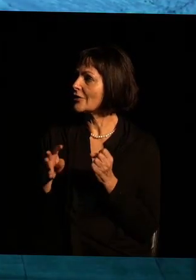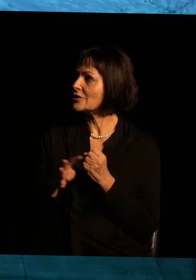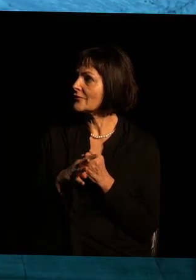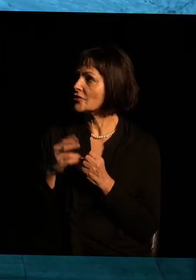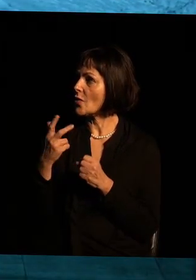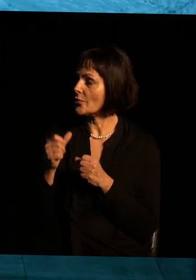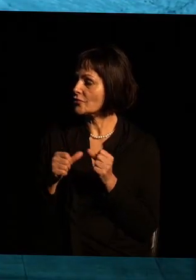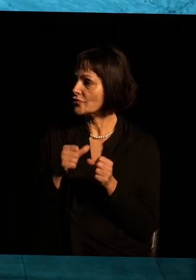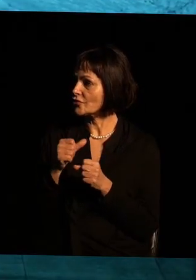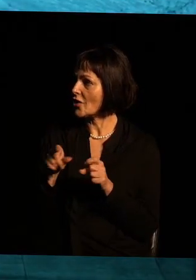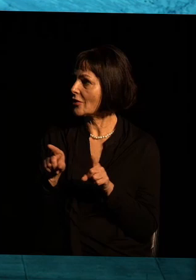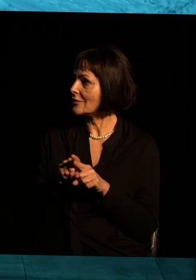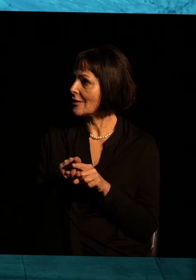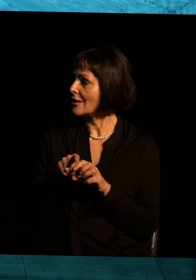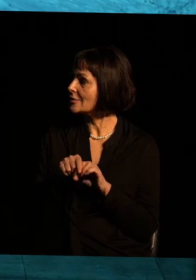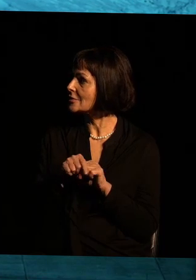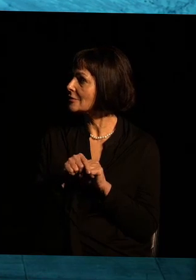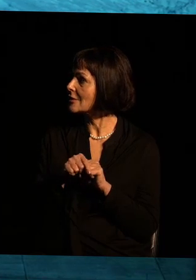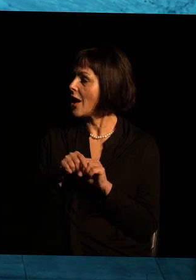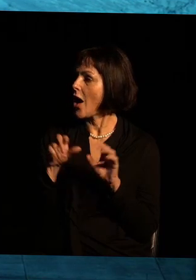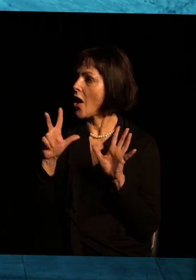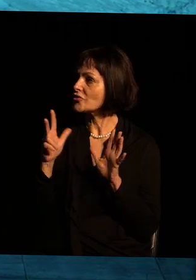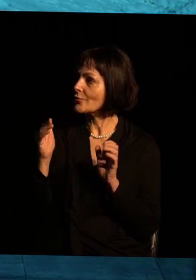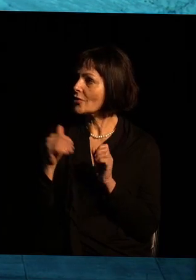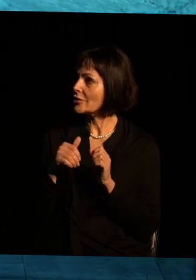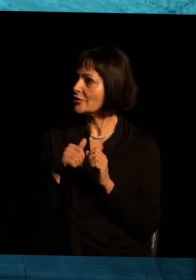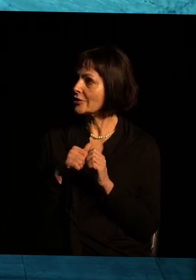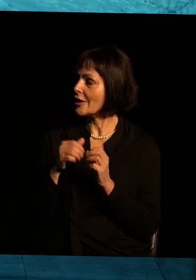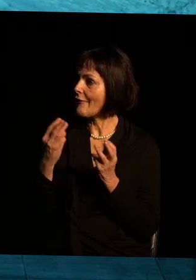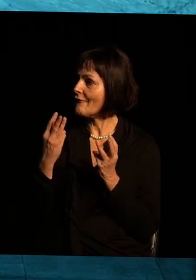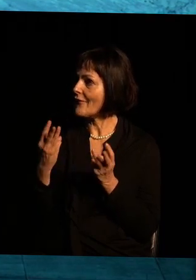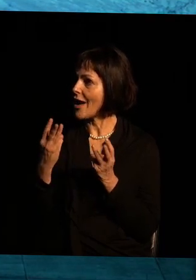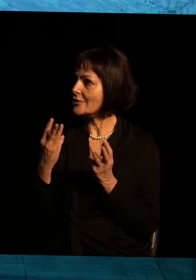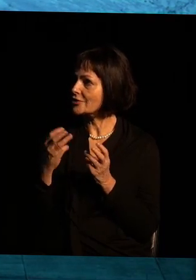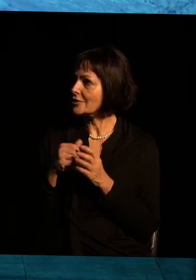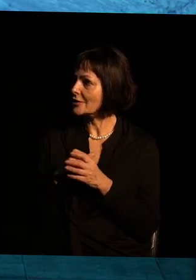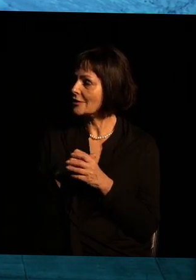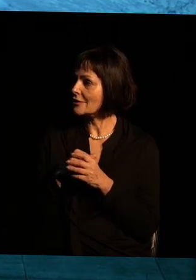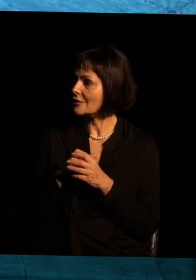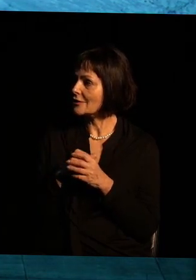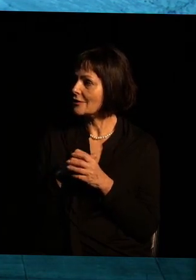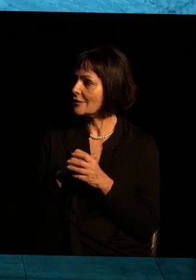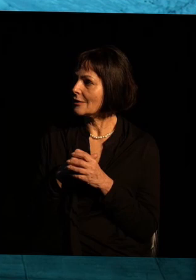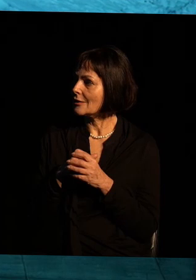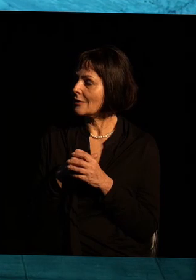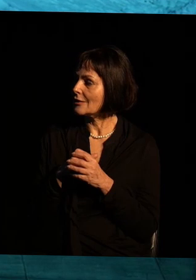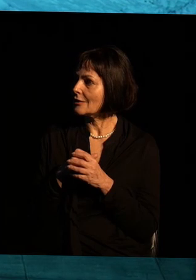93 rok, też no ośmiotysięcznik ważny w twojej karierze, no oczywiście wcześniej